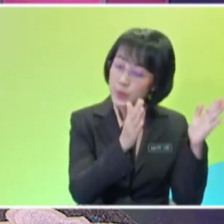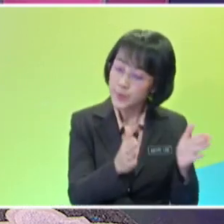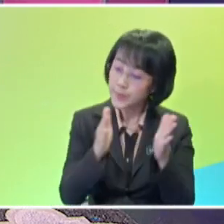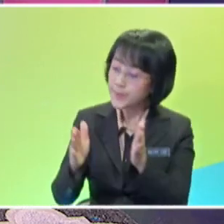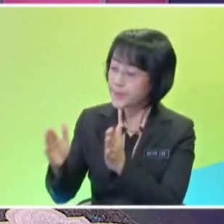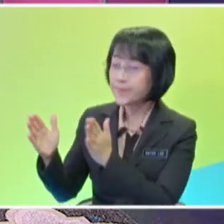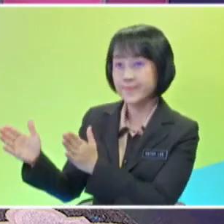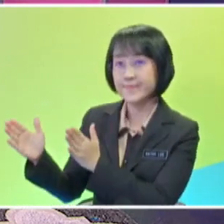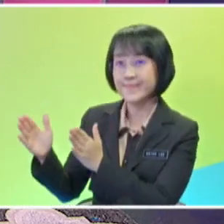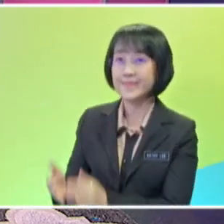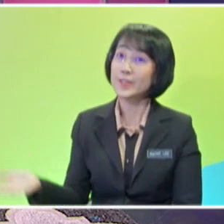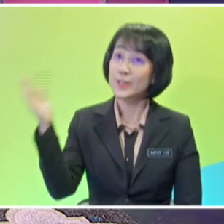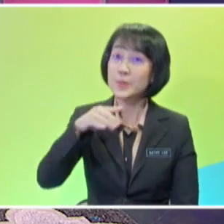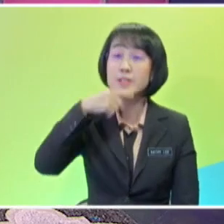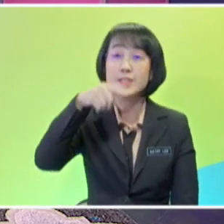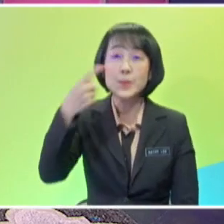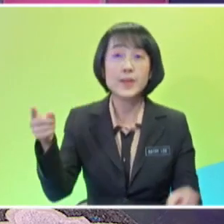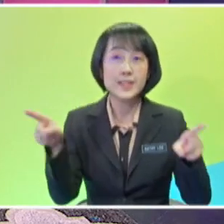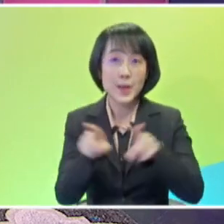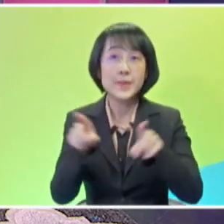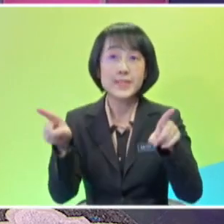jam kita sebut sama-sama